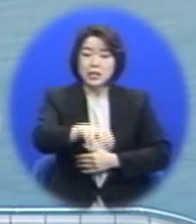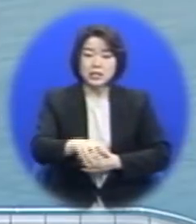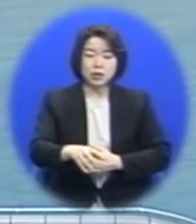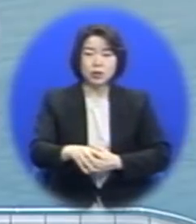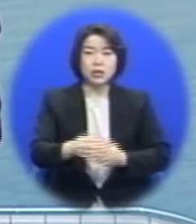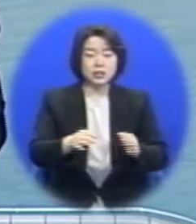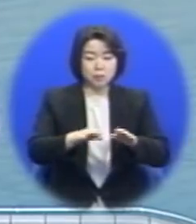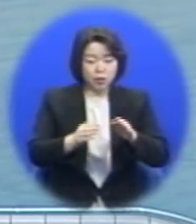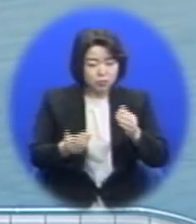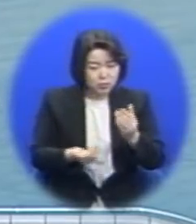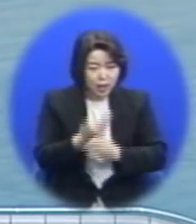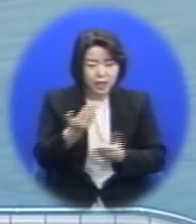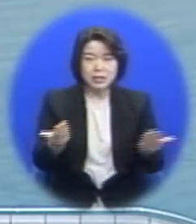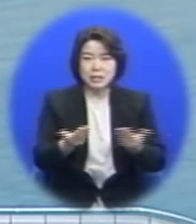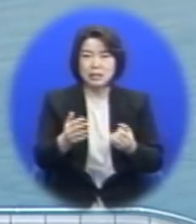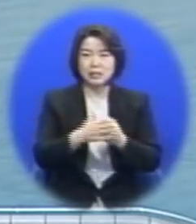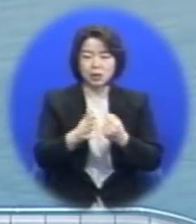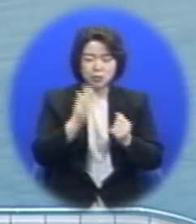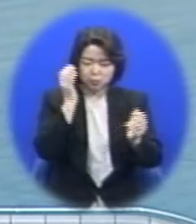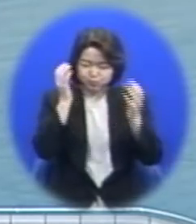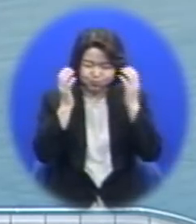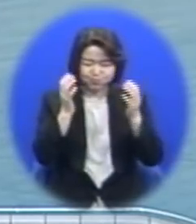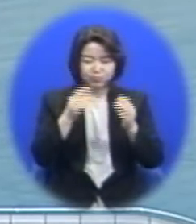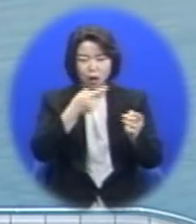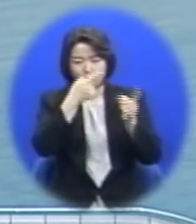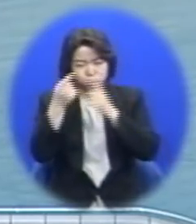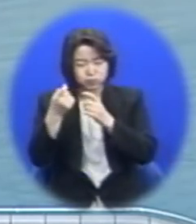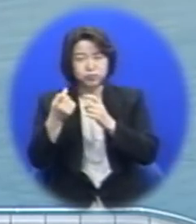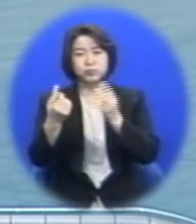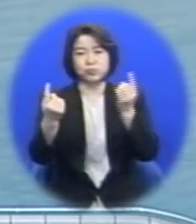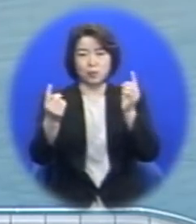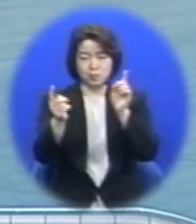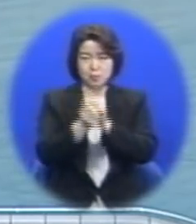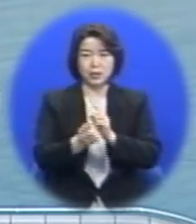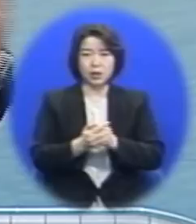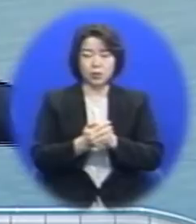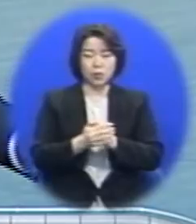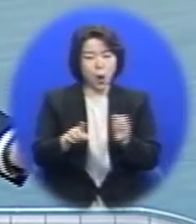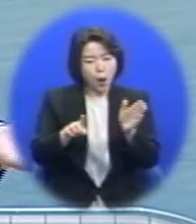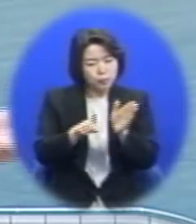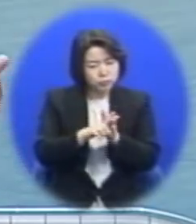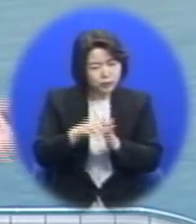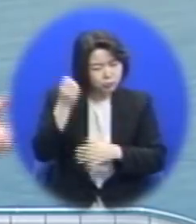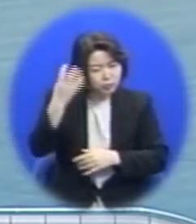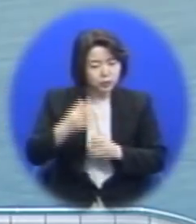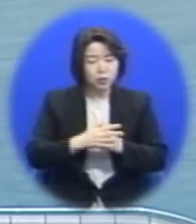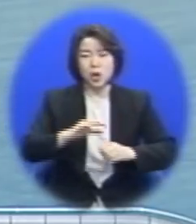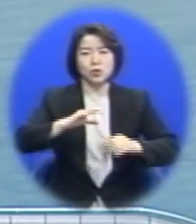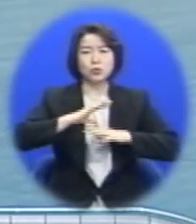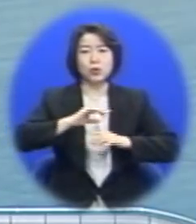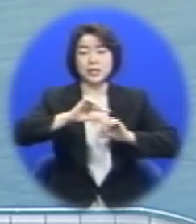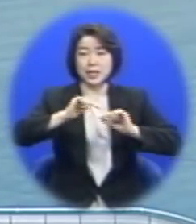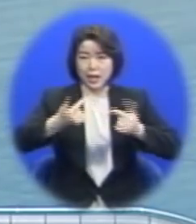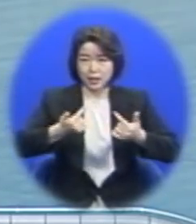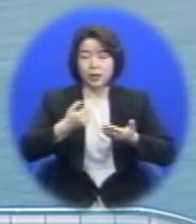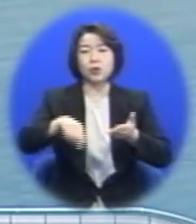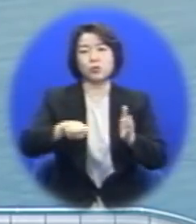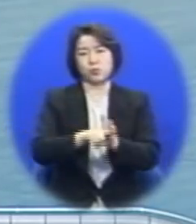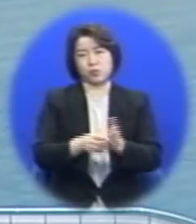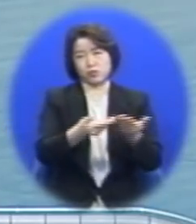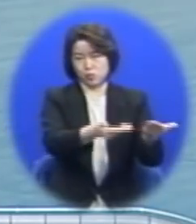때문에 혼란에 빠지고 그리고 미혹을 받고 믿음 잃어버리고 두려워하지 않게 하기 위해서 그렇습니다.